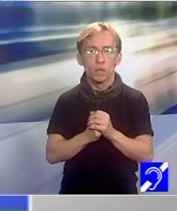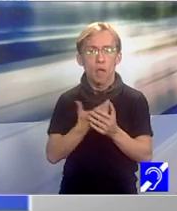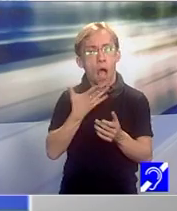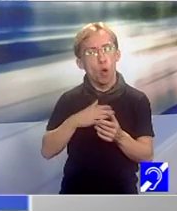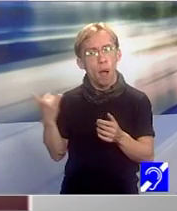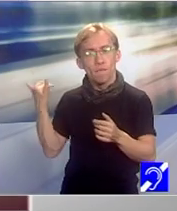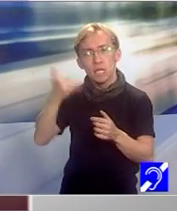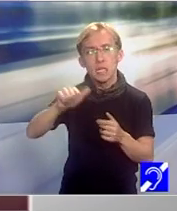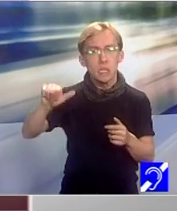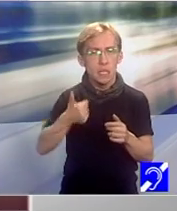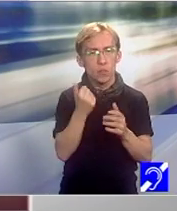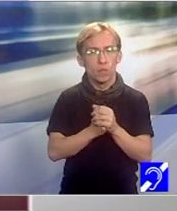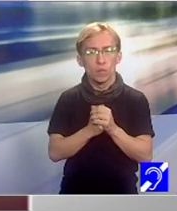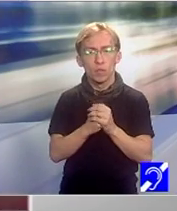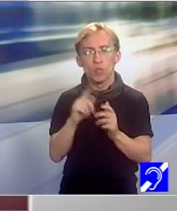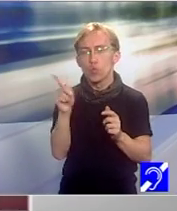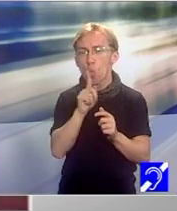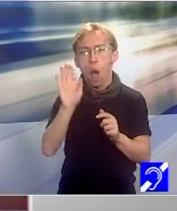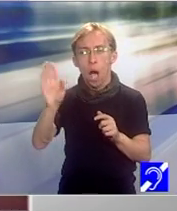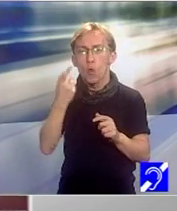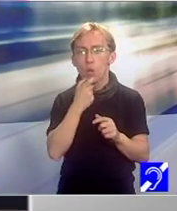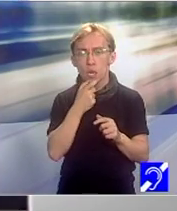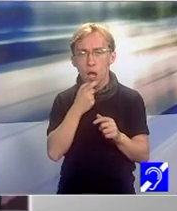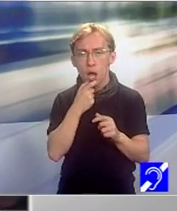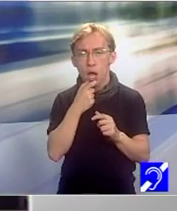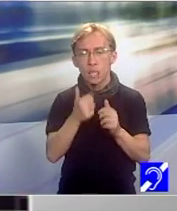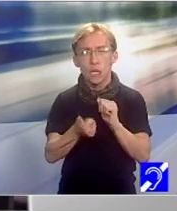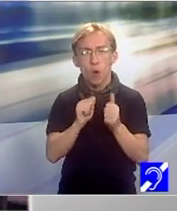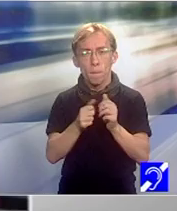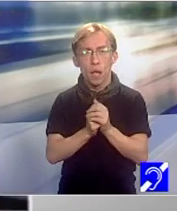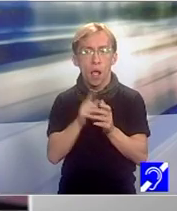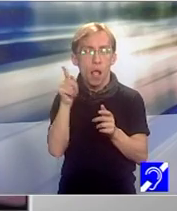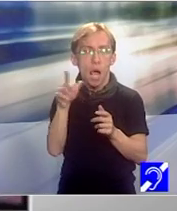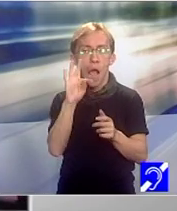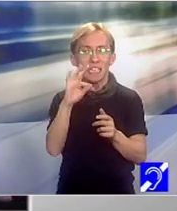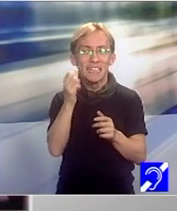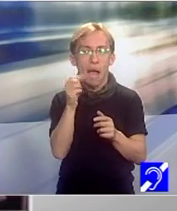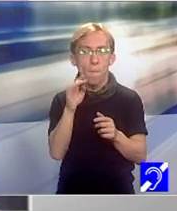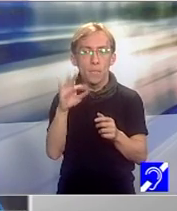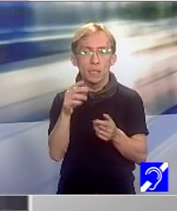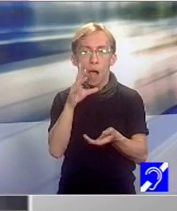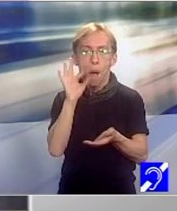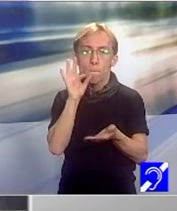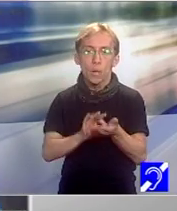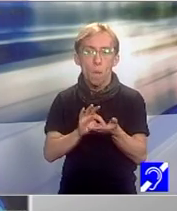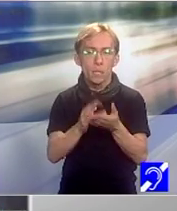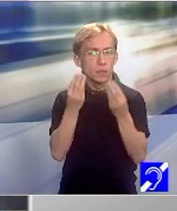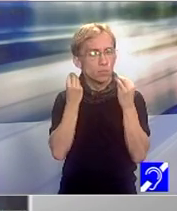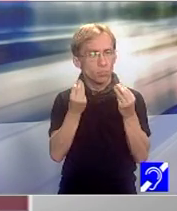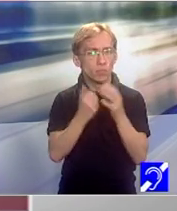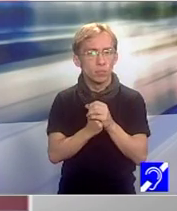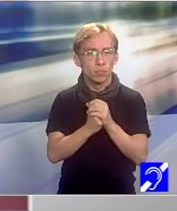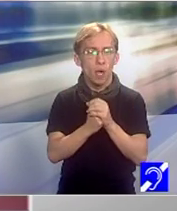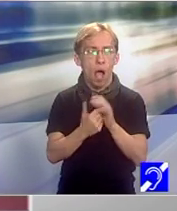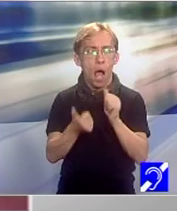din nou. Deși nu are încă un an de competiții internaționale, Tabita promite mult. A făcut un turneu bun în Cehia,